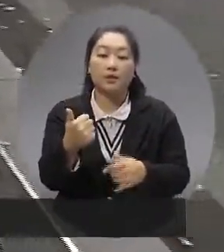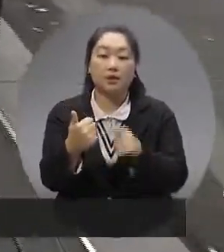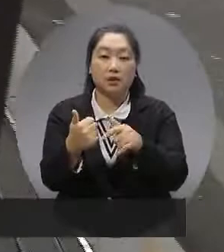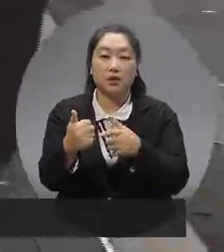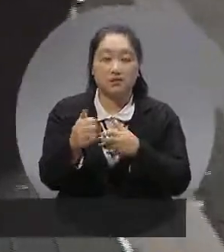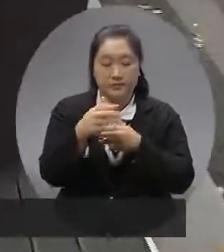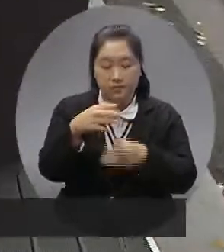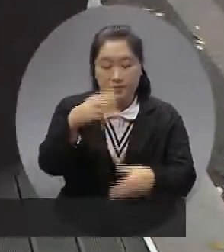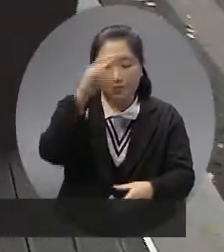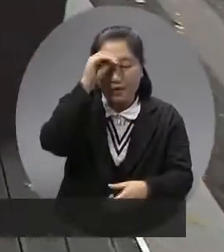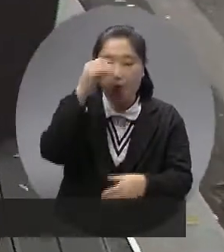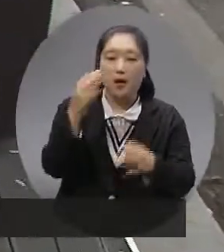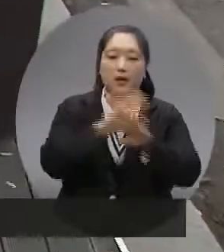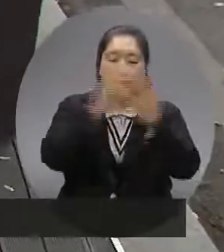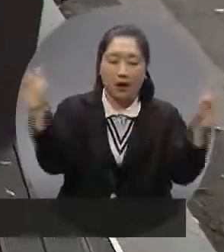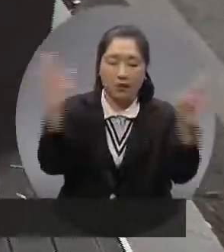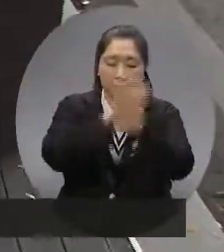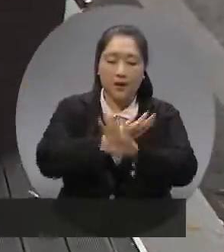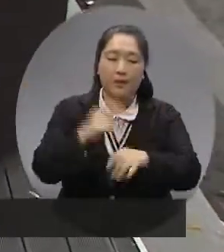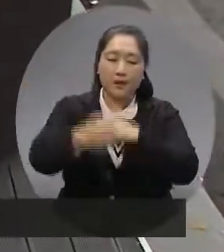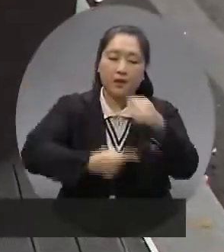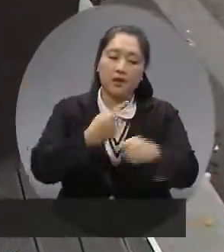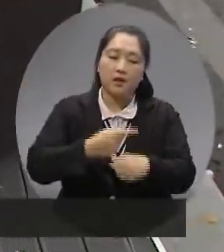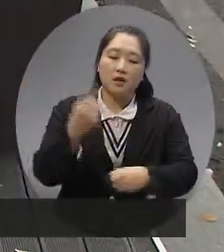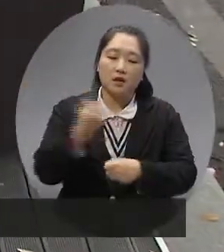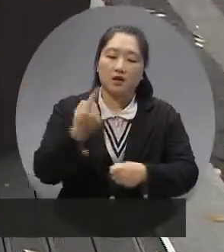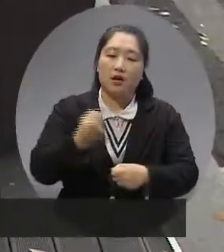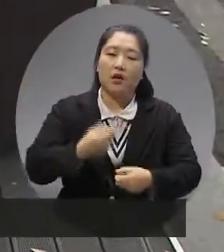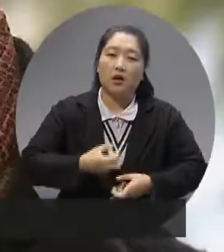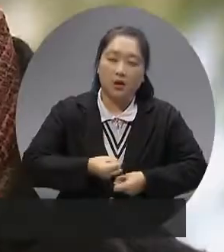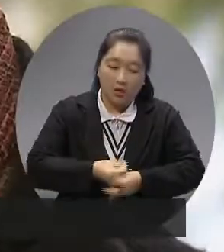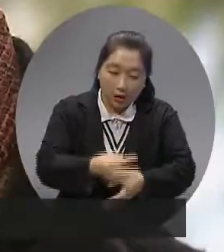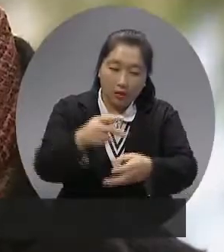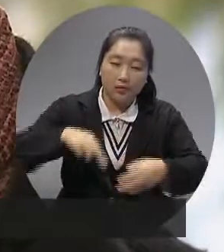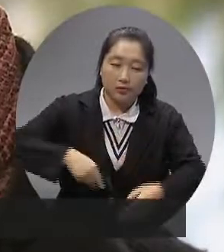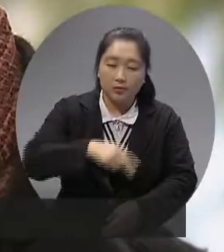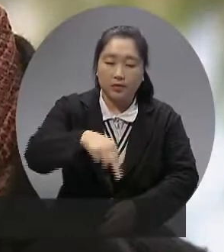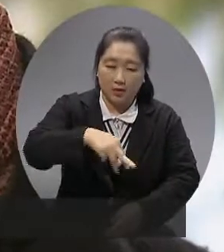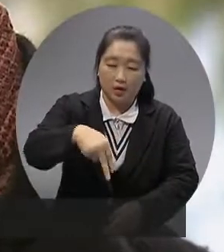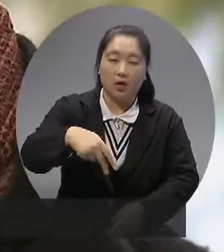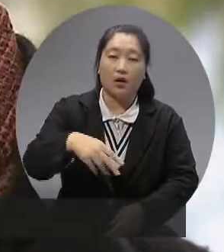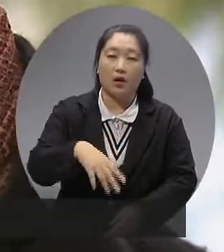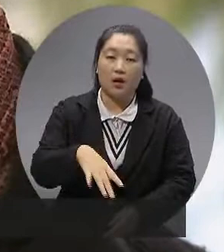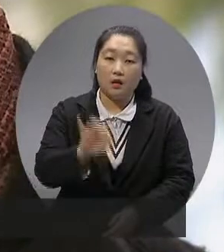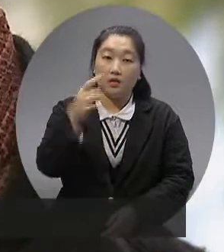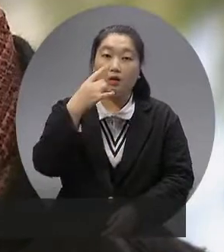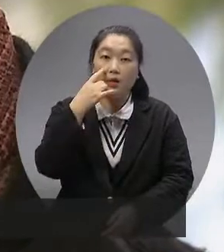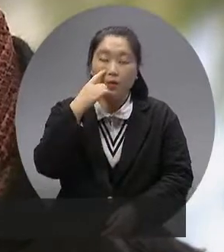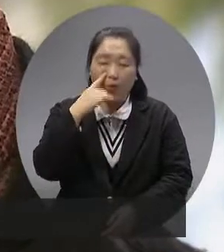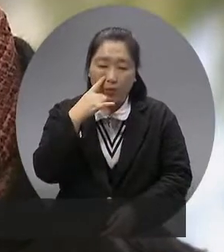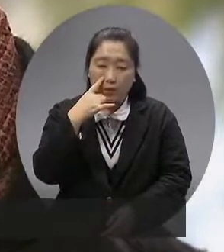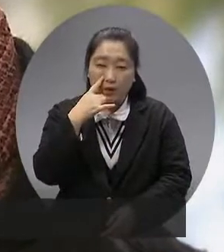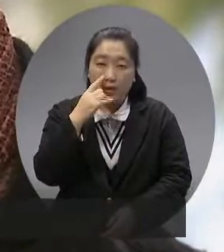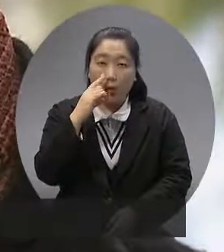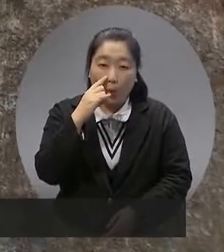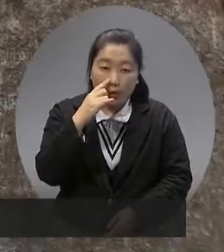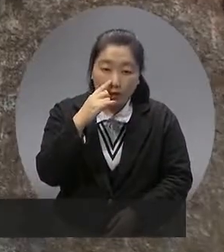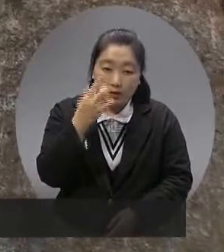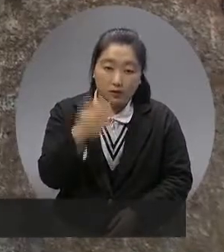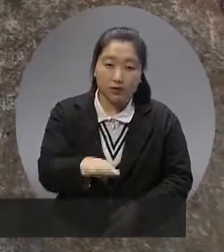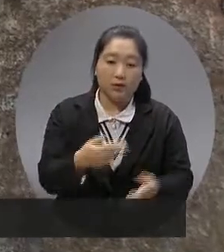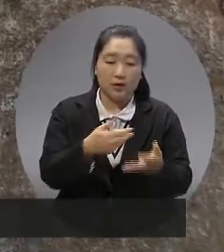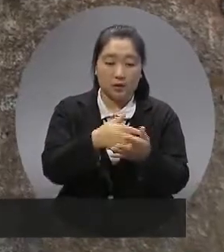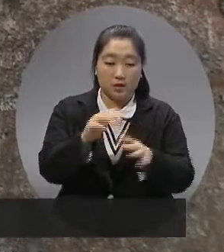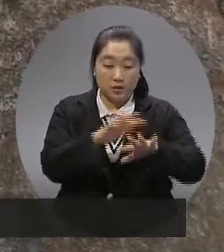않고 해마다 천리 넘는 길을 걸었습니다. 처음엔 호기심에서였지만 종이지도 한 장에 의지해 떠난